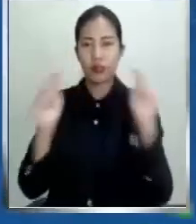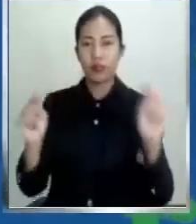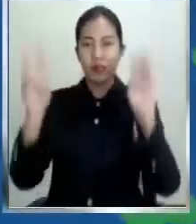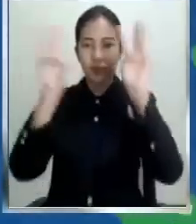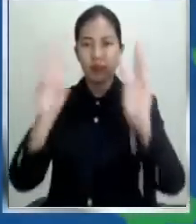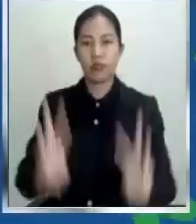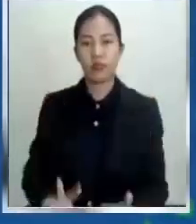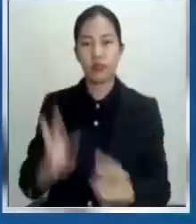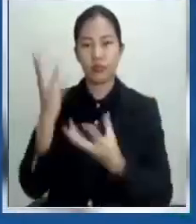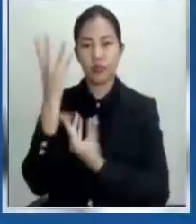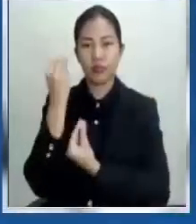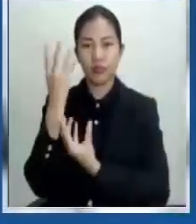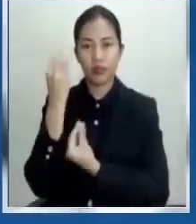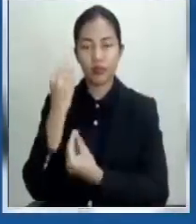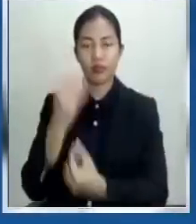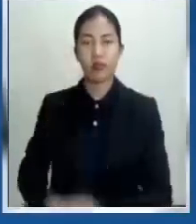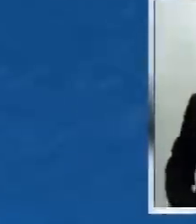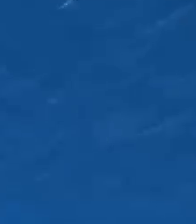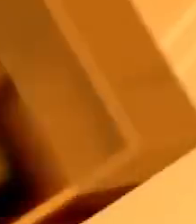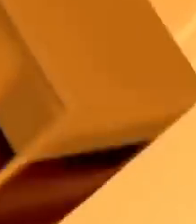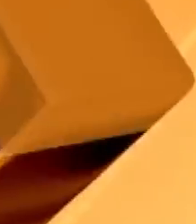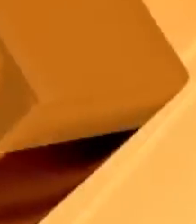Maasahan anuman ang panahon.